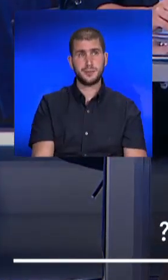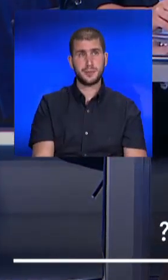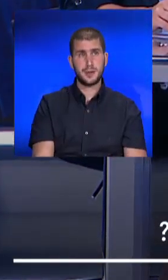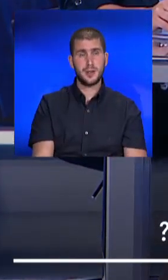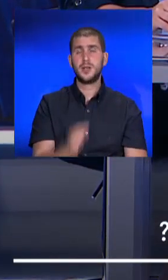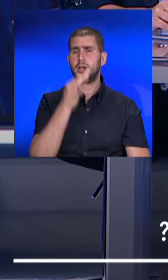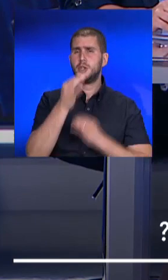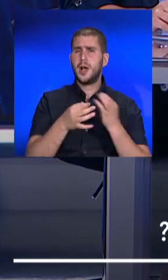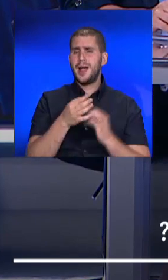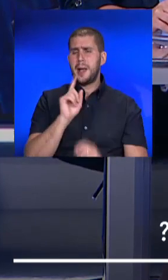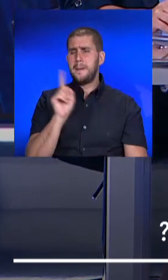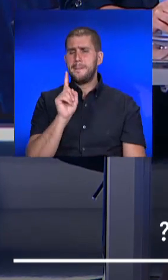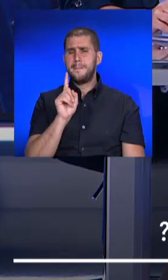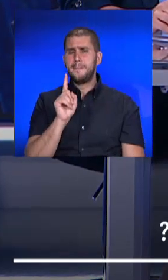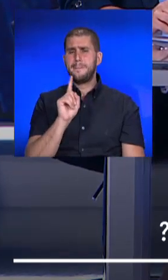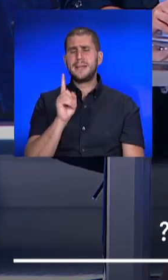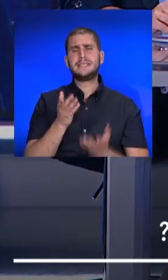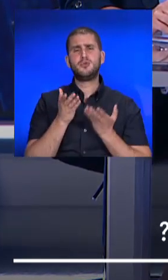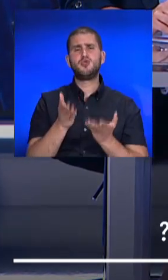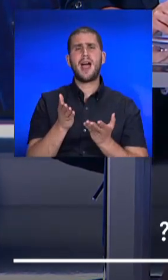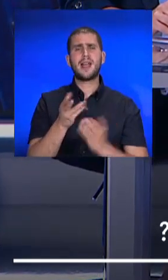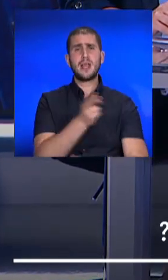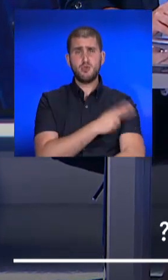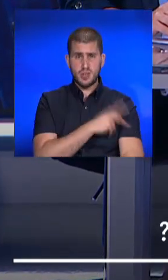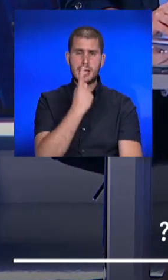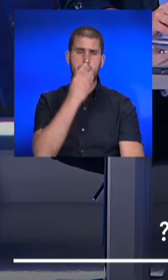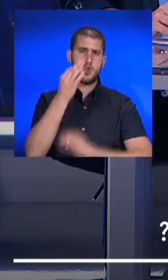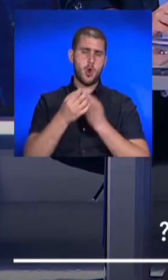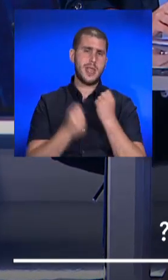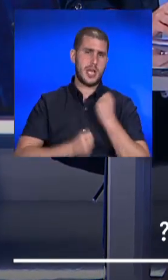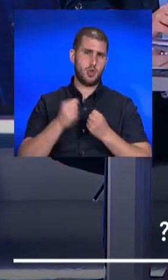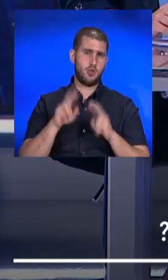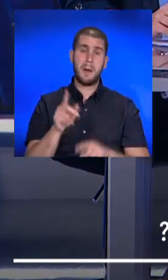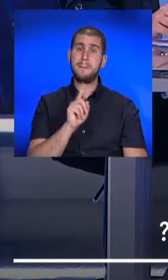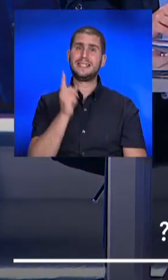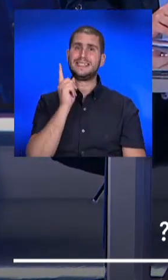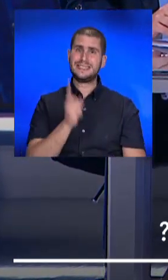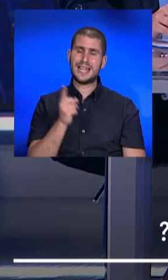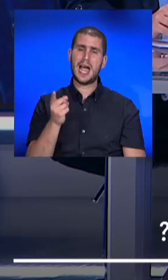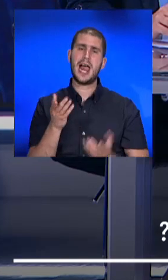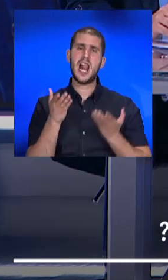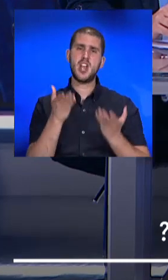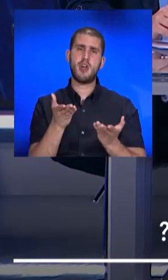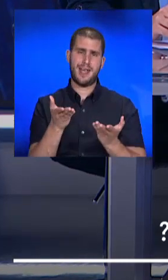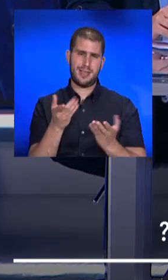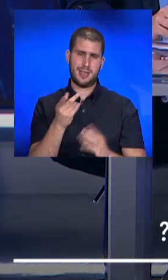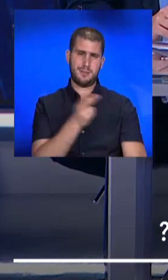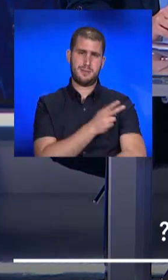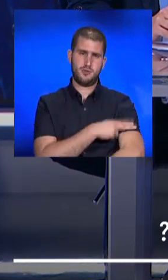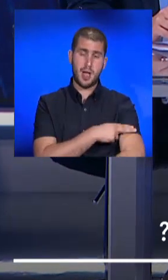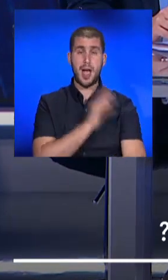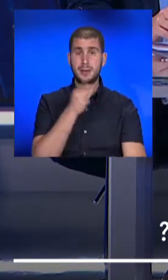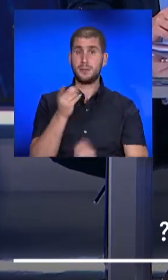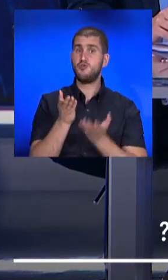השאלה את מי משרת את המשטרה זה אחת השאלות הקשות שיש, או את מי צריכה לשרת, האם היא